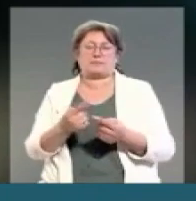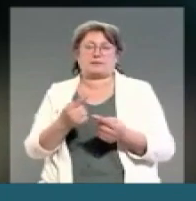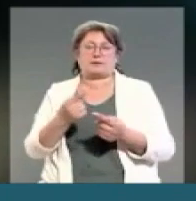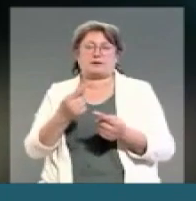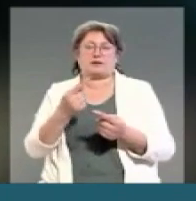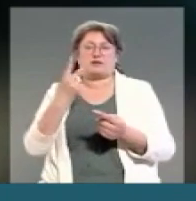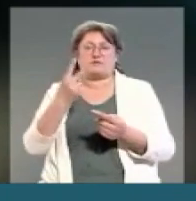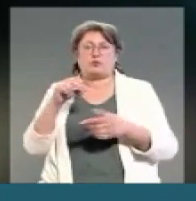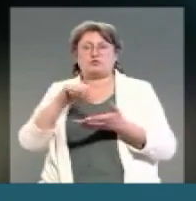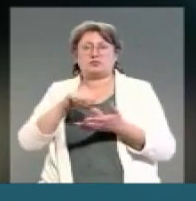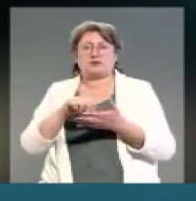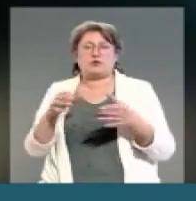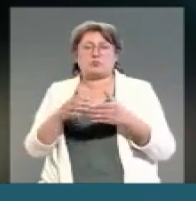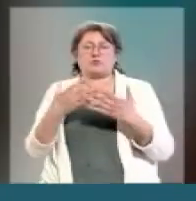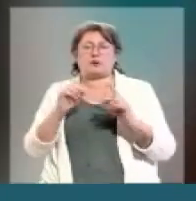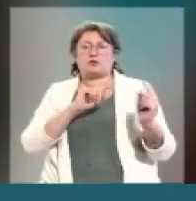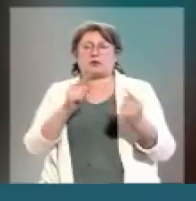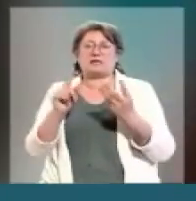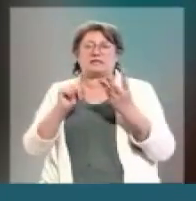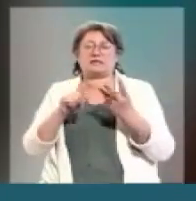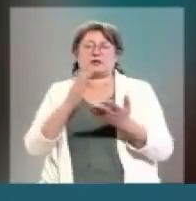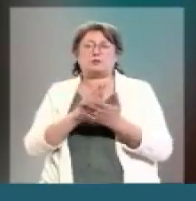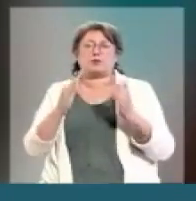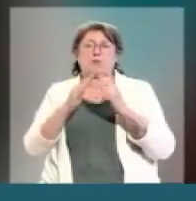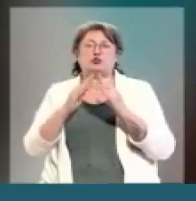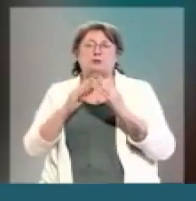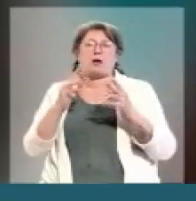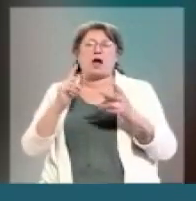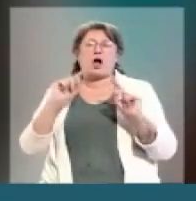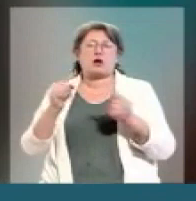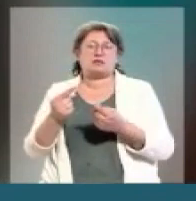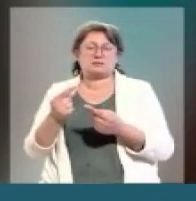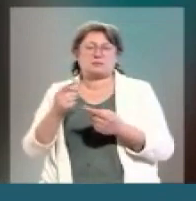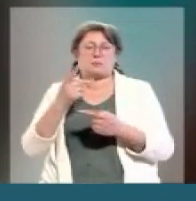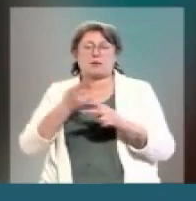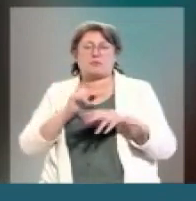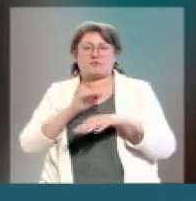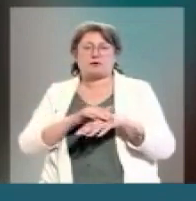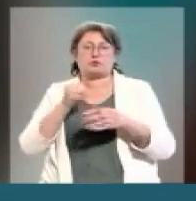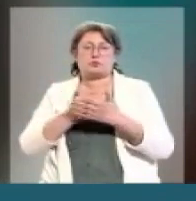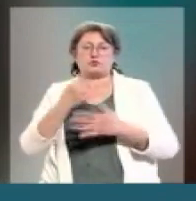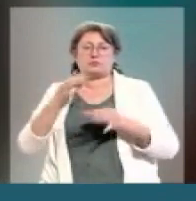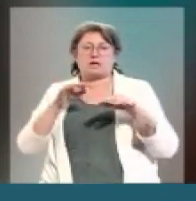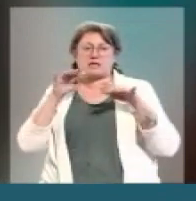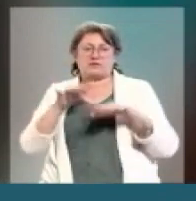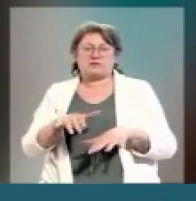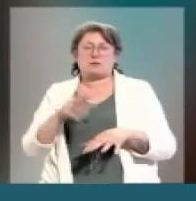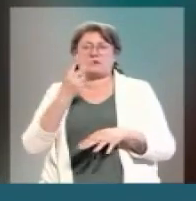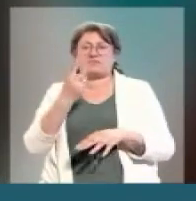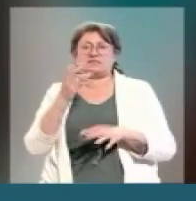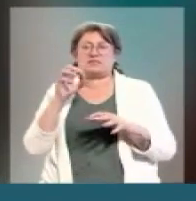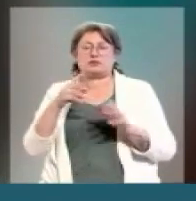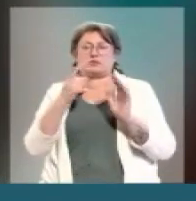подозреваемые. Двое участников группы арестованы, третий находится под домашним арестом. По данному факту проводится досудебное расследование по двум